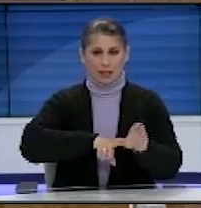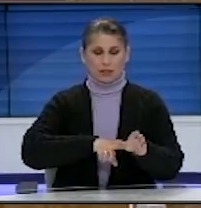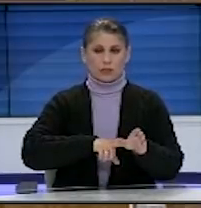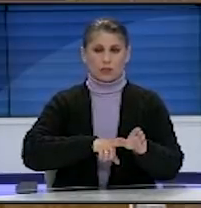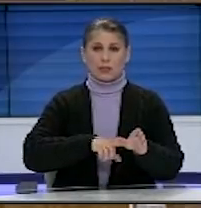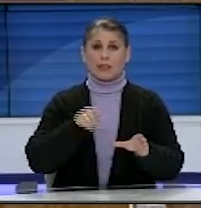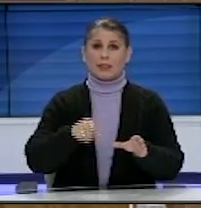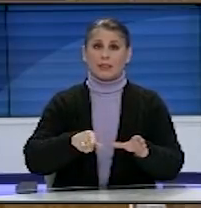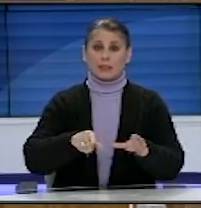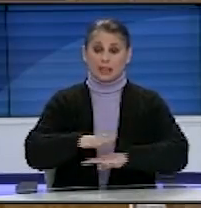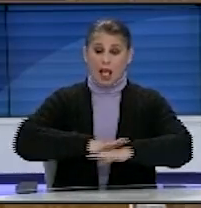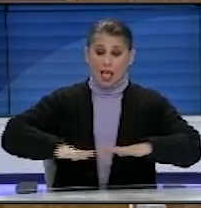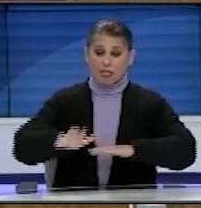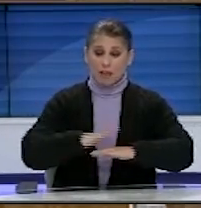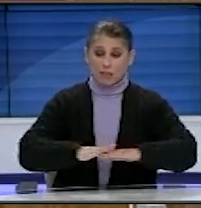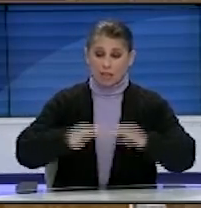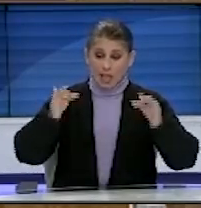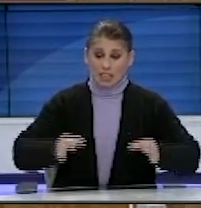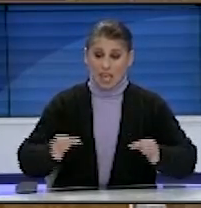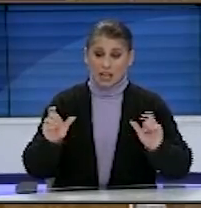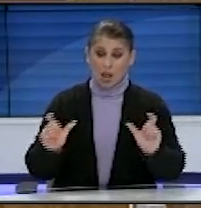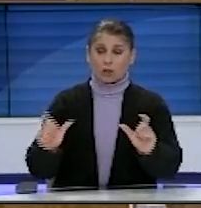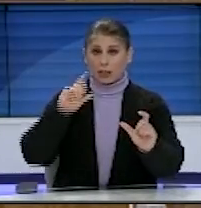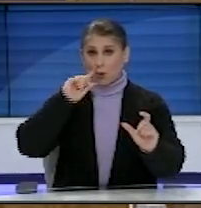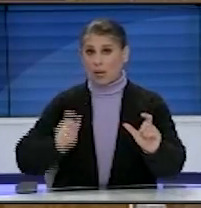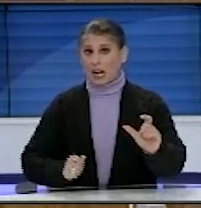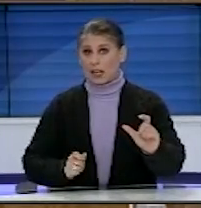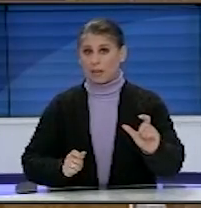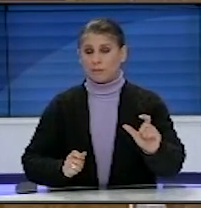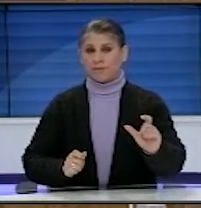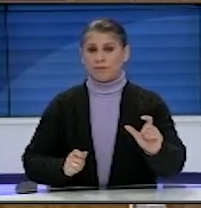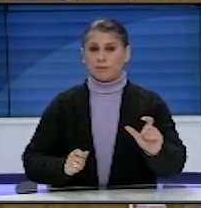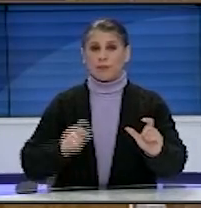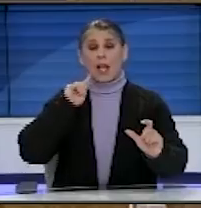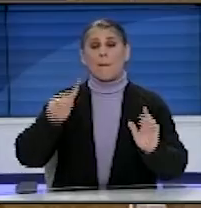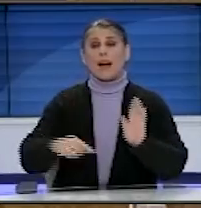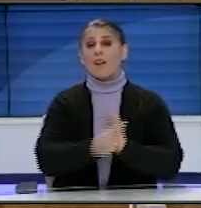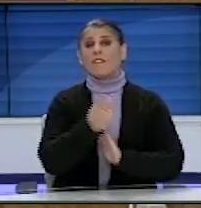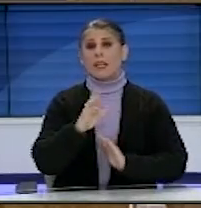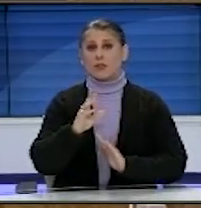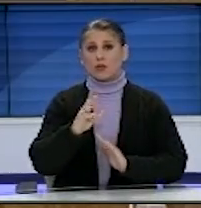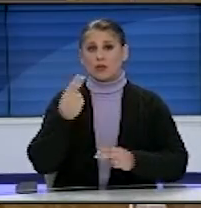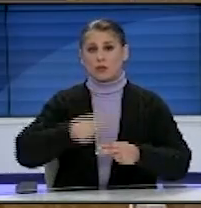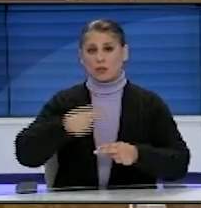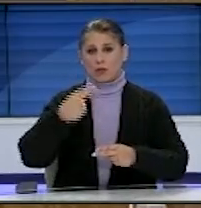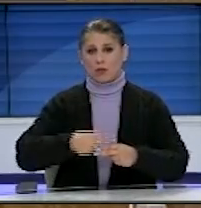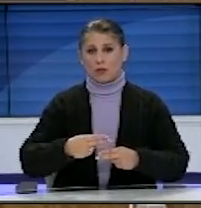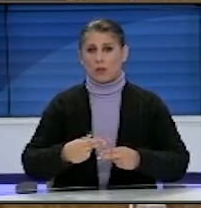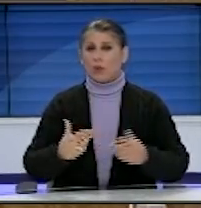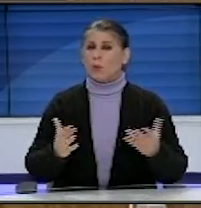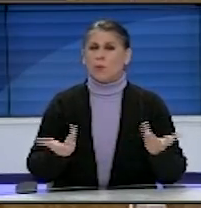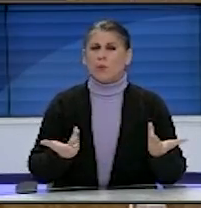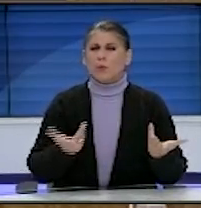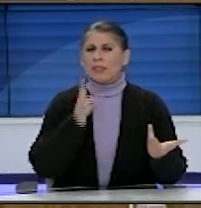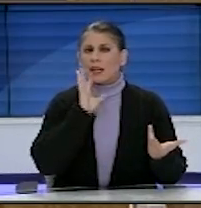Ένωσης, για την εδαφική ακεραιότητα της Ουκρανίας και το απαραβίαστο των συνόρων. Πού